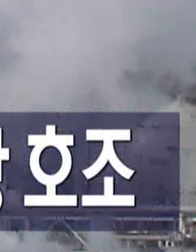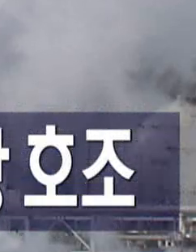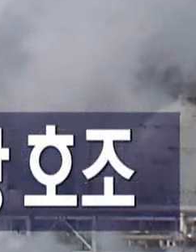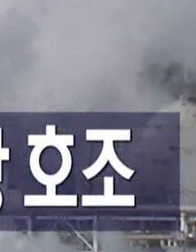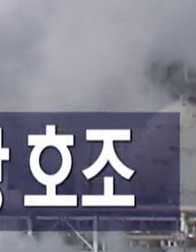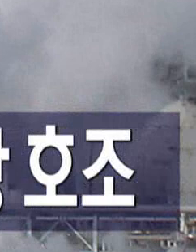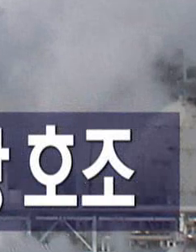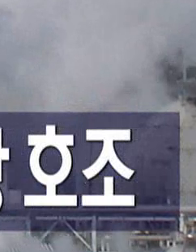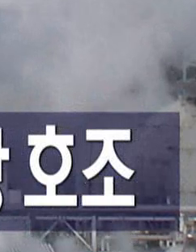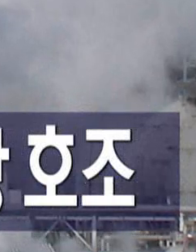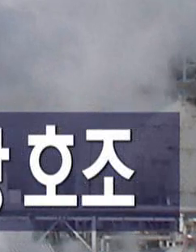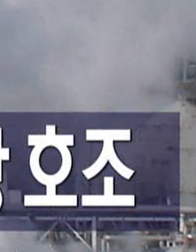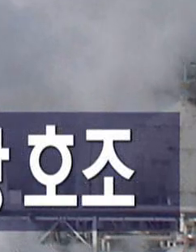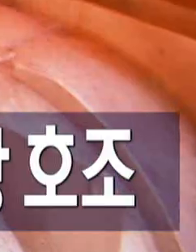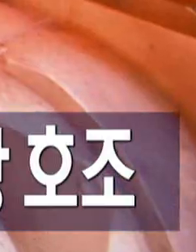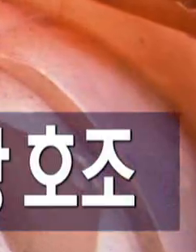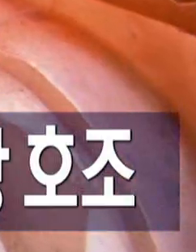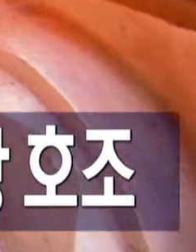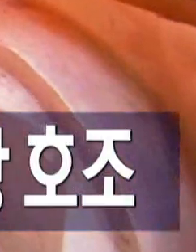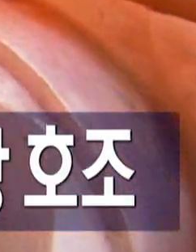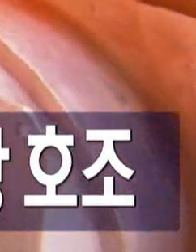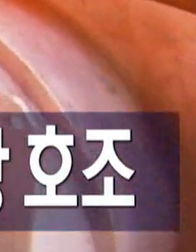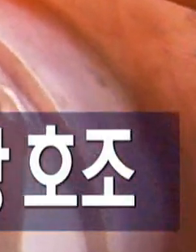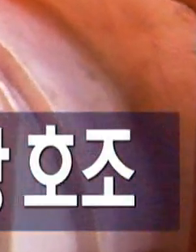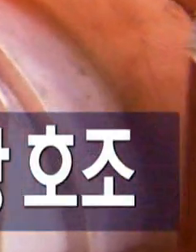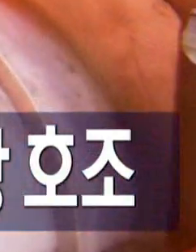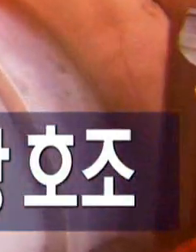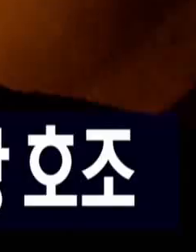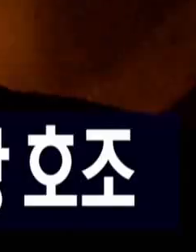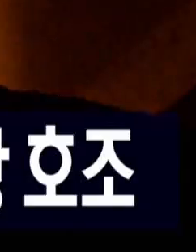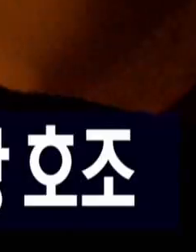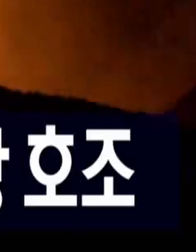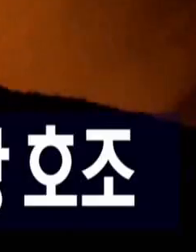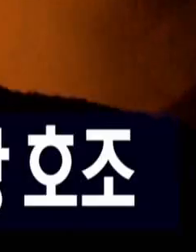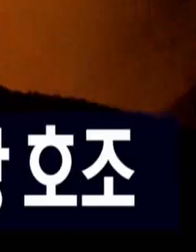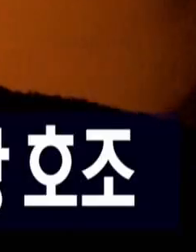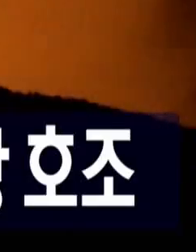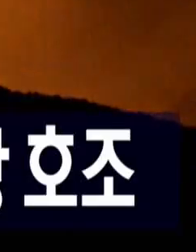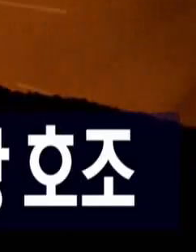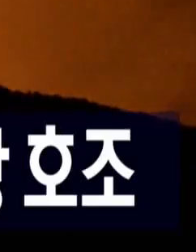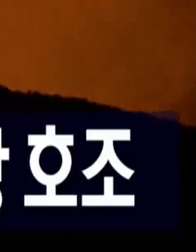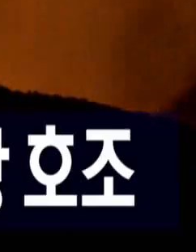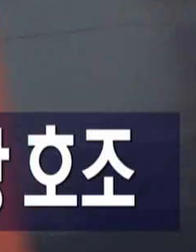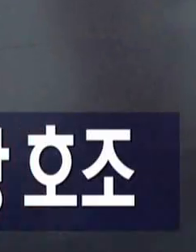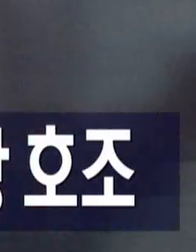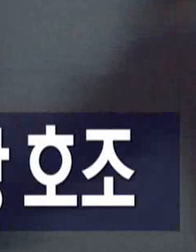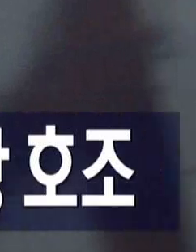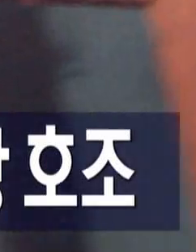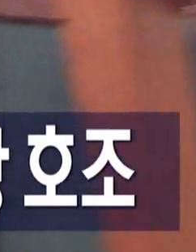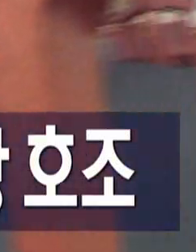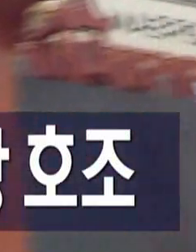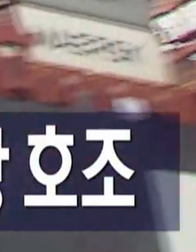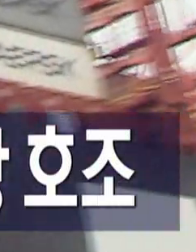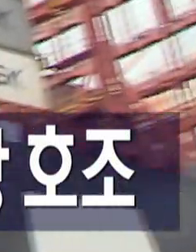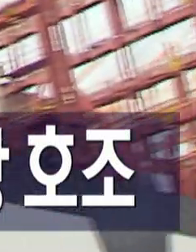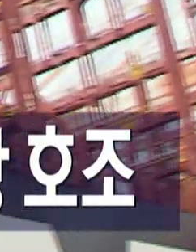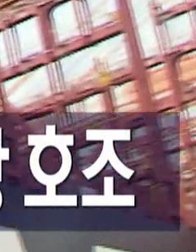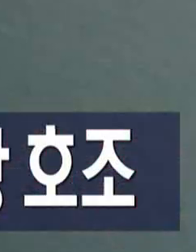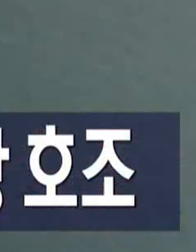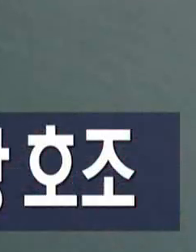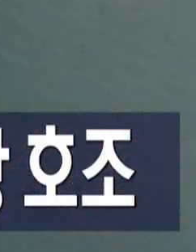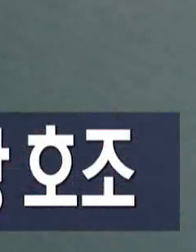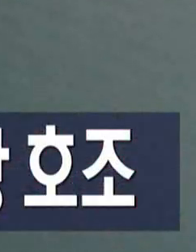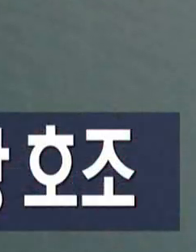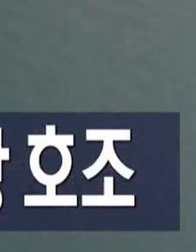한해 지역의 기간 산업인 석유화학과 철강은 미중 무역 분쟁 등의 영향으로 생산액이 큰 폭으로 줄었습니다. 반면